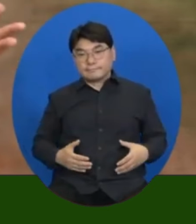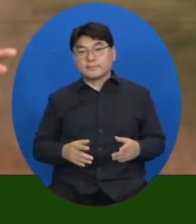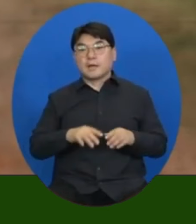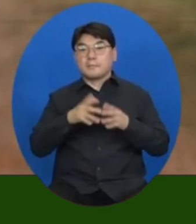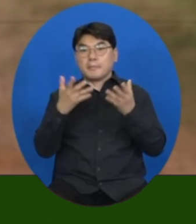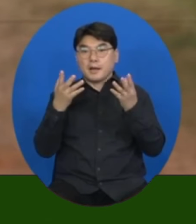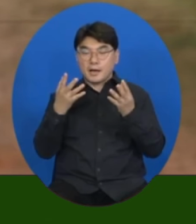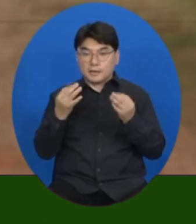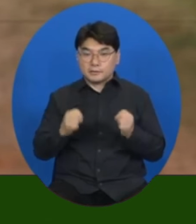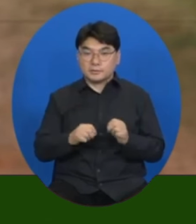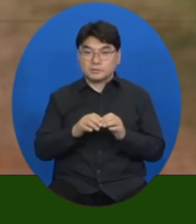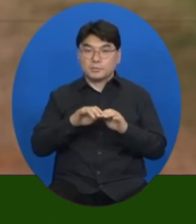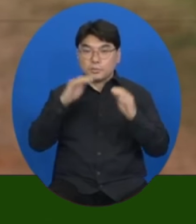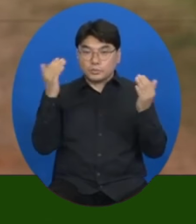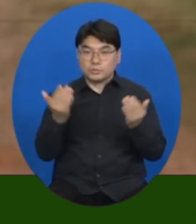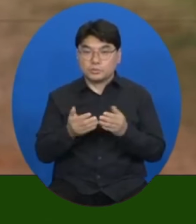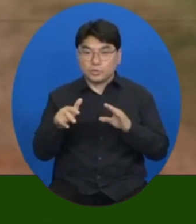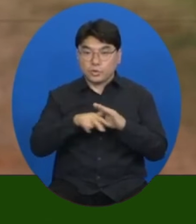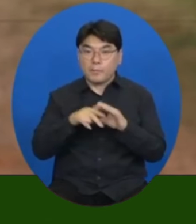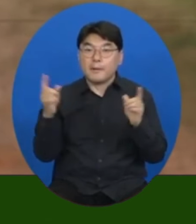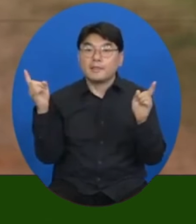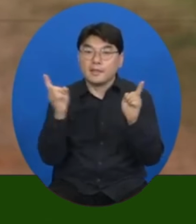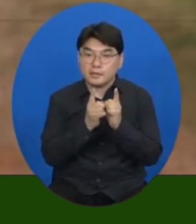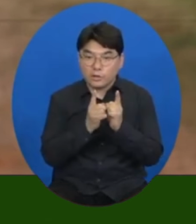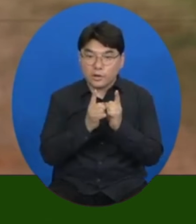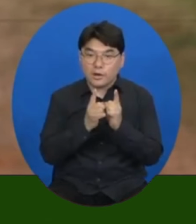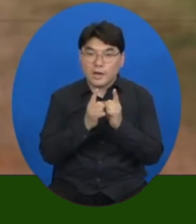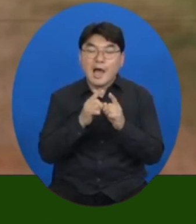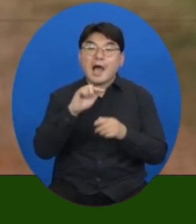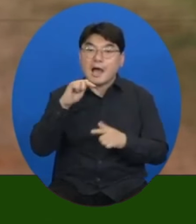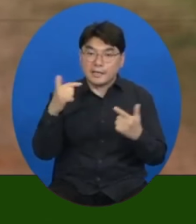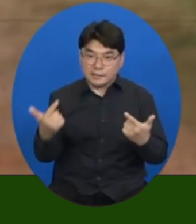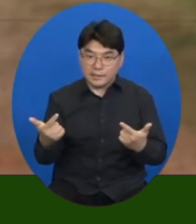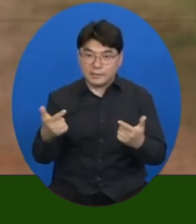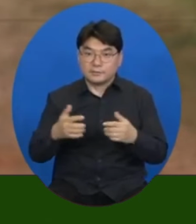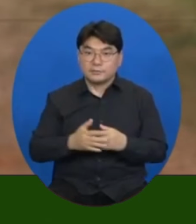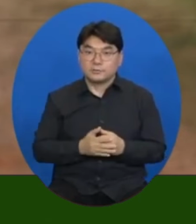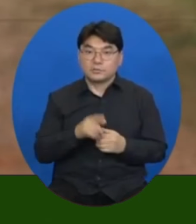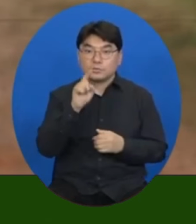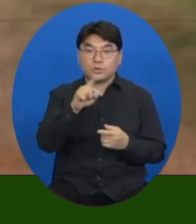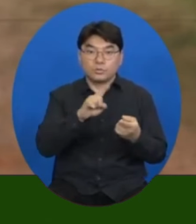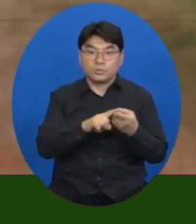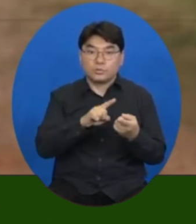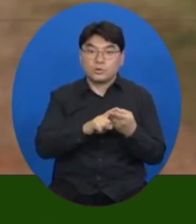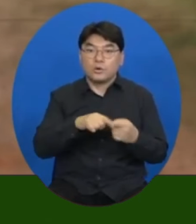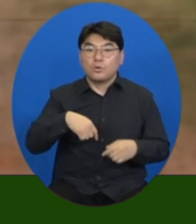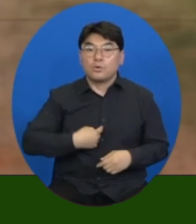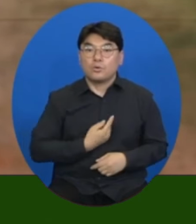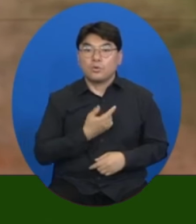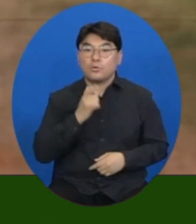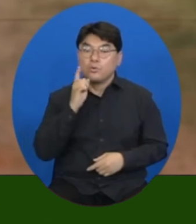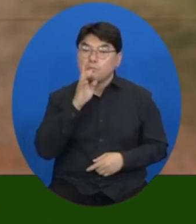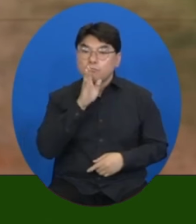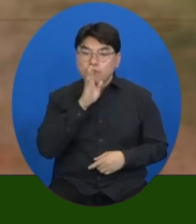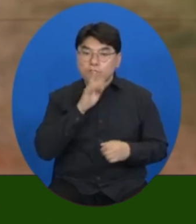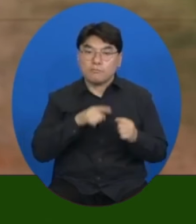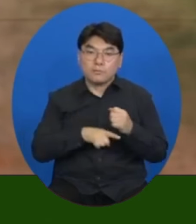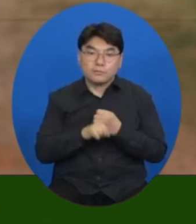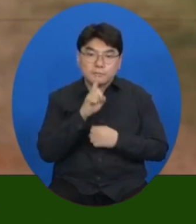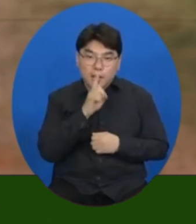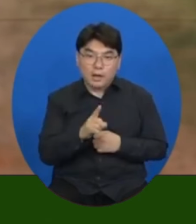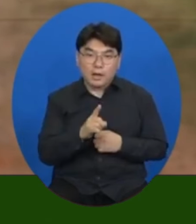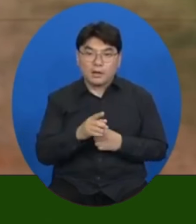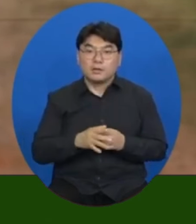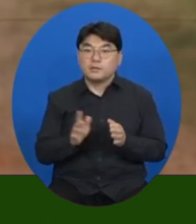거야라고 말하는게 아니고 그것도 하나의 절대적인 진리 주장을 하는 것이고 우리도 예수님만이 유일한 길이라고 주장을 하는